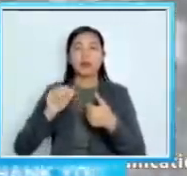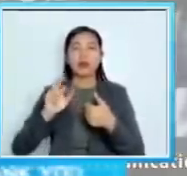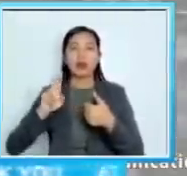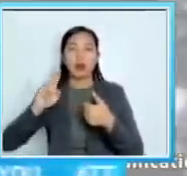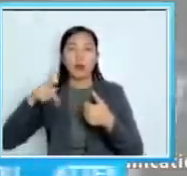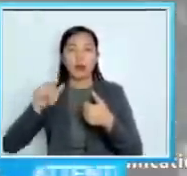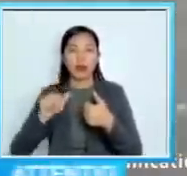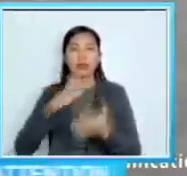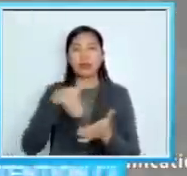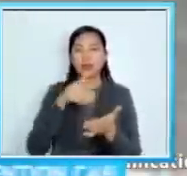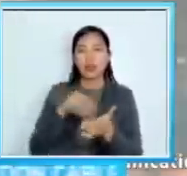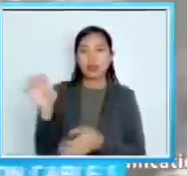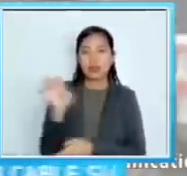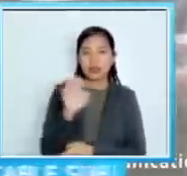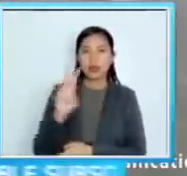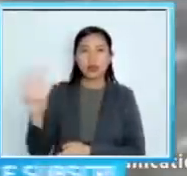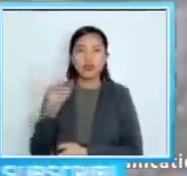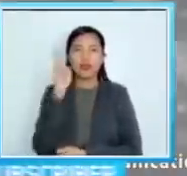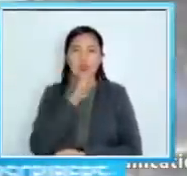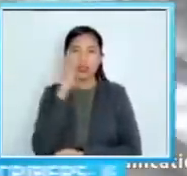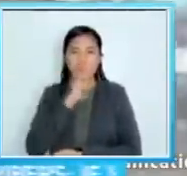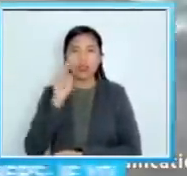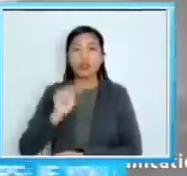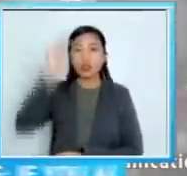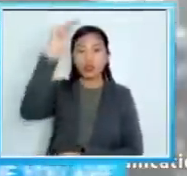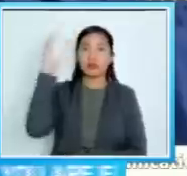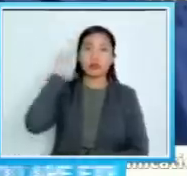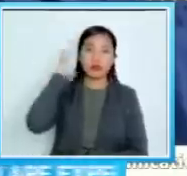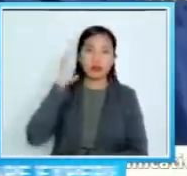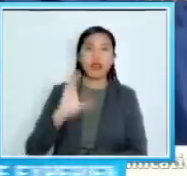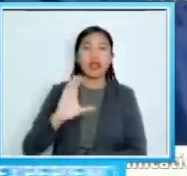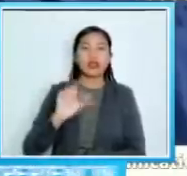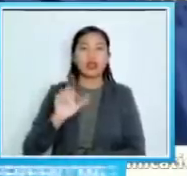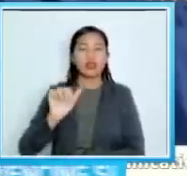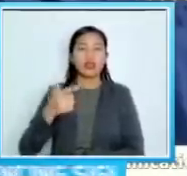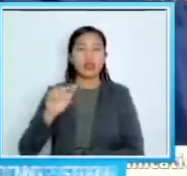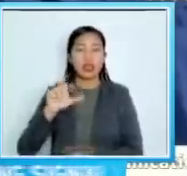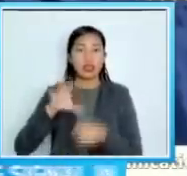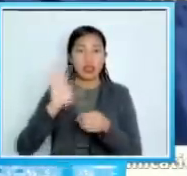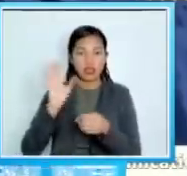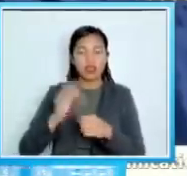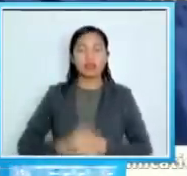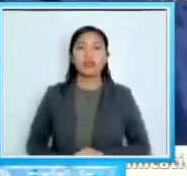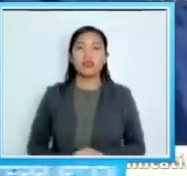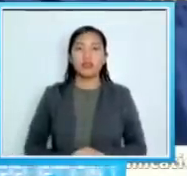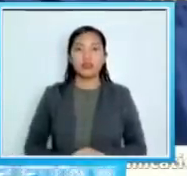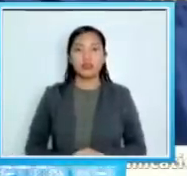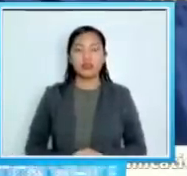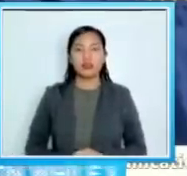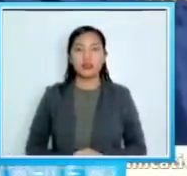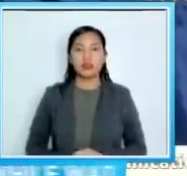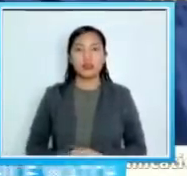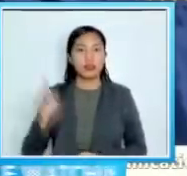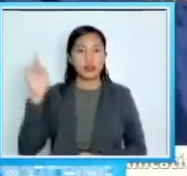Visayas, Northern Mindanao at Caraga sa kanyang Talk to the People kagabi. The State of Calamity will hasten the rescue and